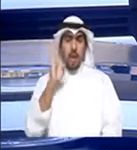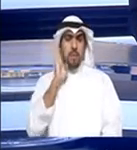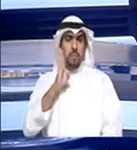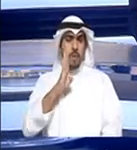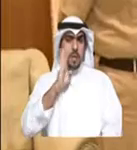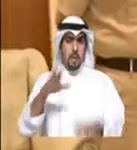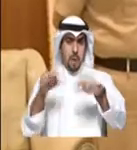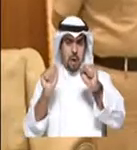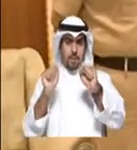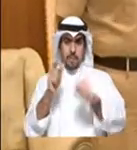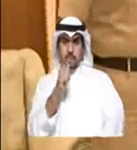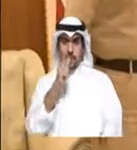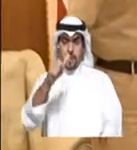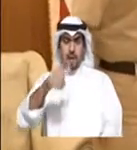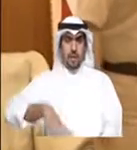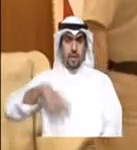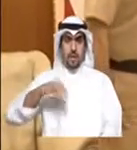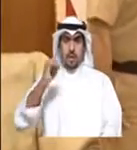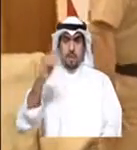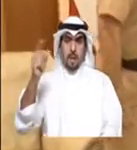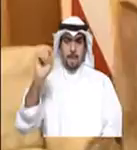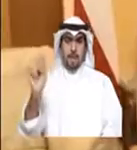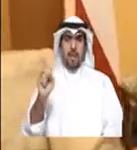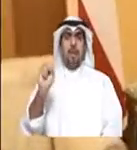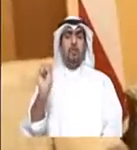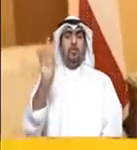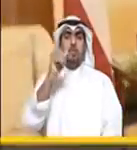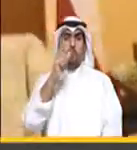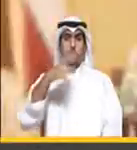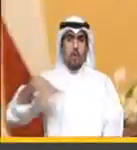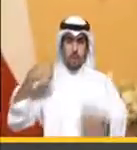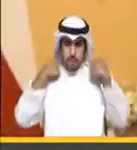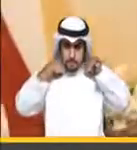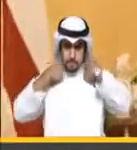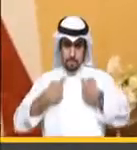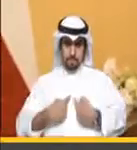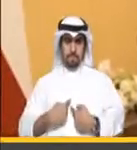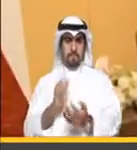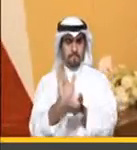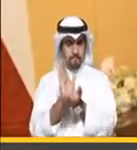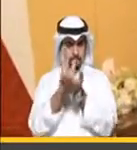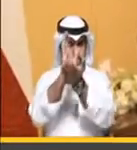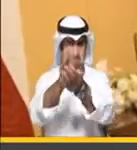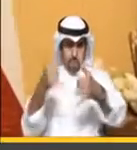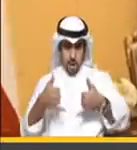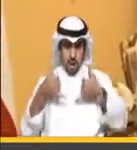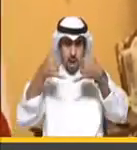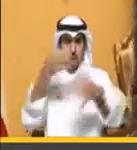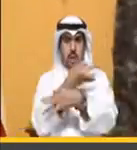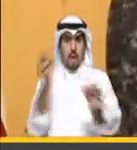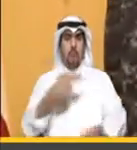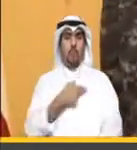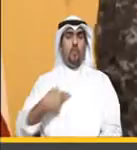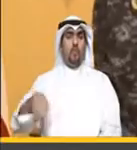الشيخ محمد الخالد بالمشاركين الذين حققوا الميداليات بهذه البطولة، مؤكدا أن وزارة الداخلية ستواصل دعم